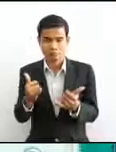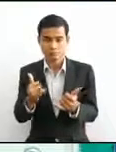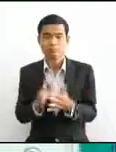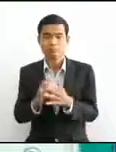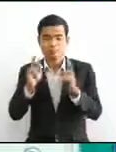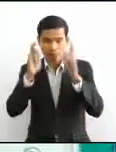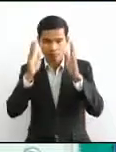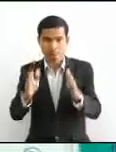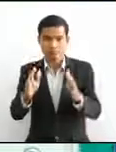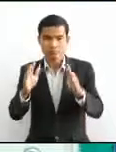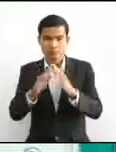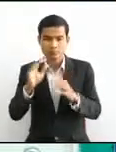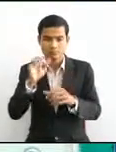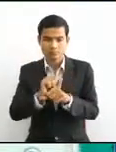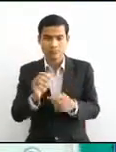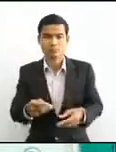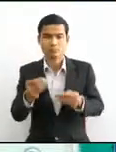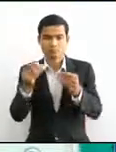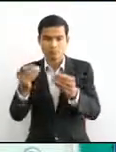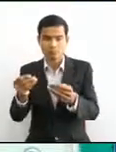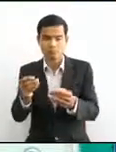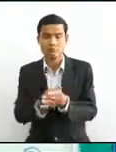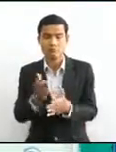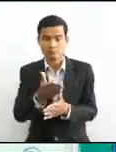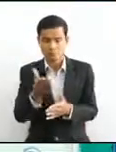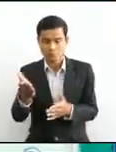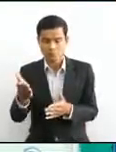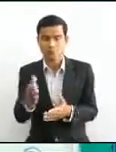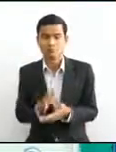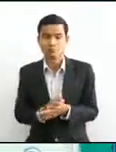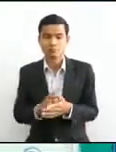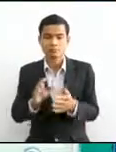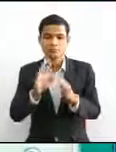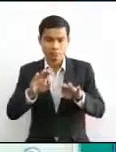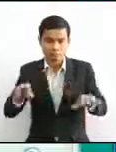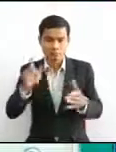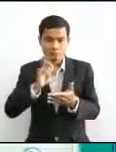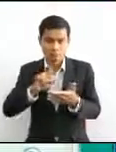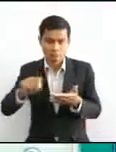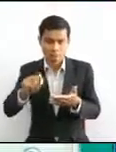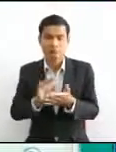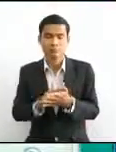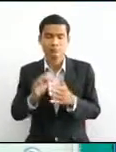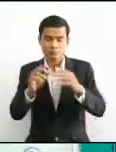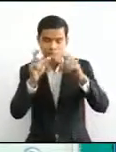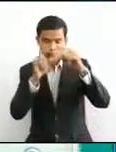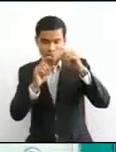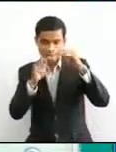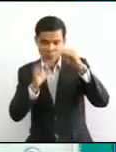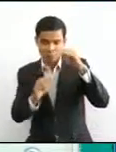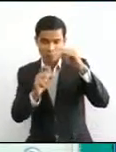cứ miến cái cặp tia con tổng ọc nè thử cứ con sẽ xe cái cặp tia dưỡng cọng clear đàn nè